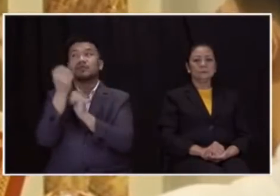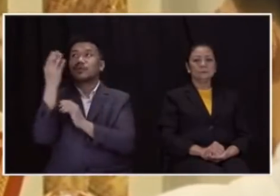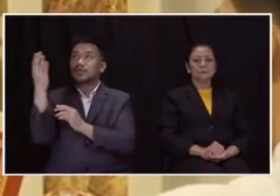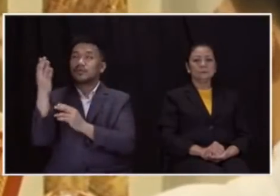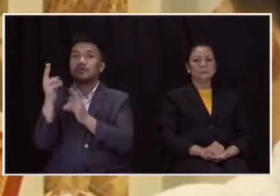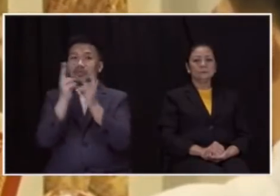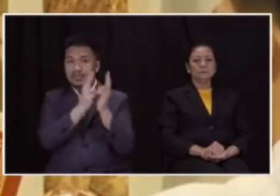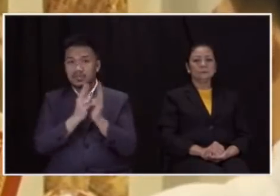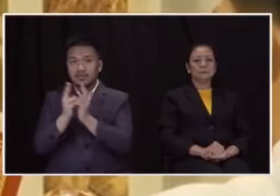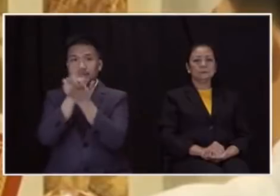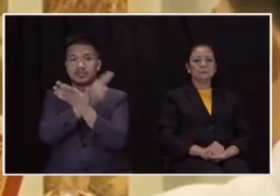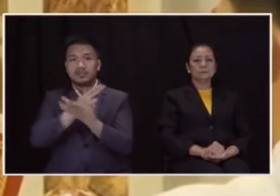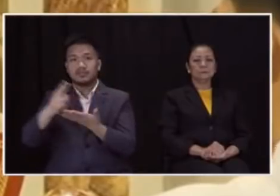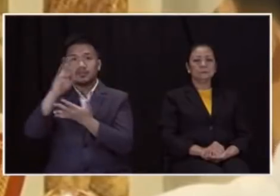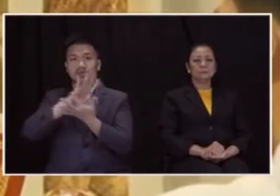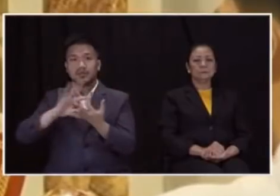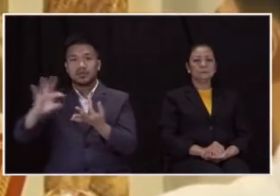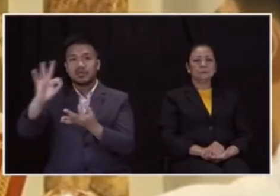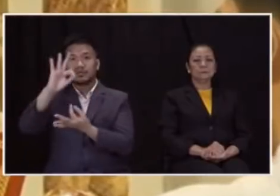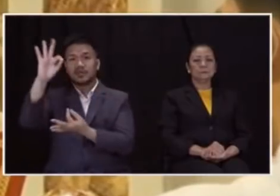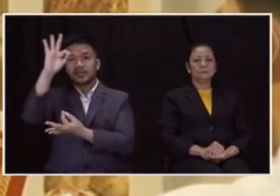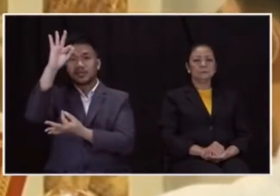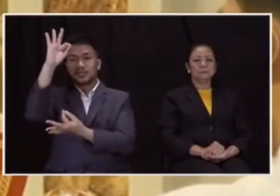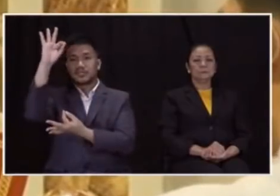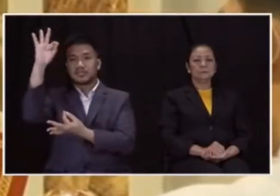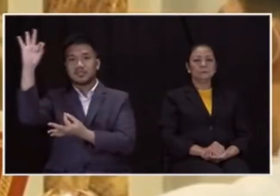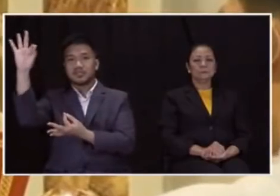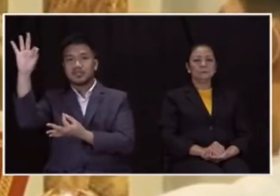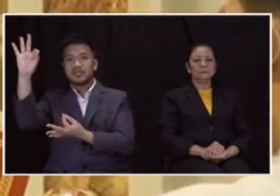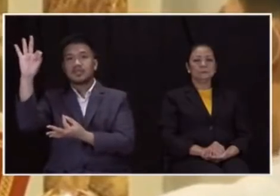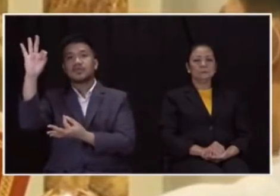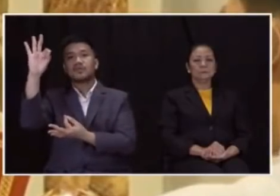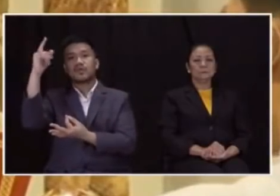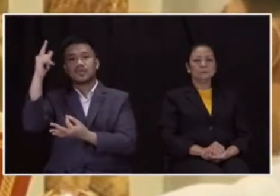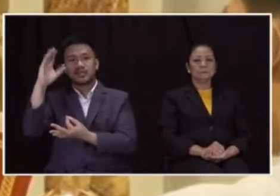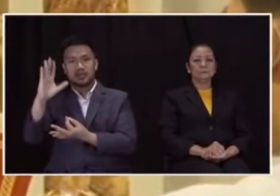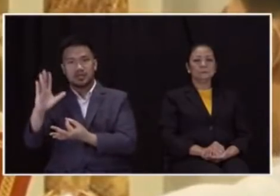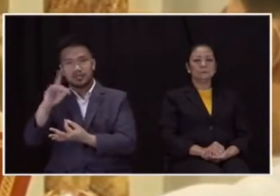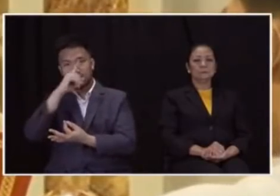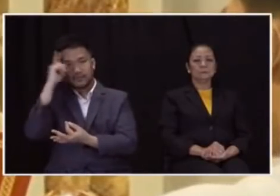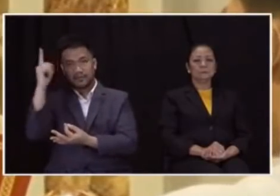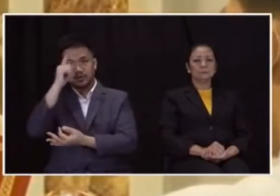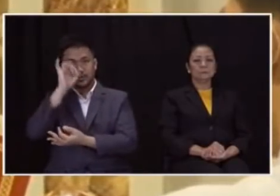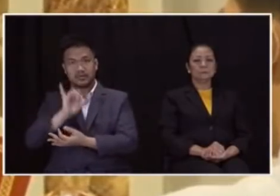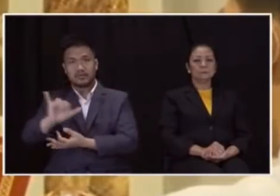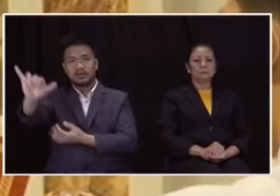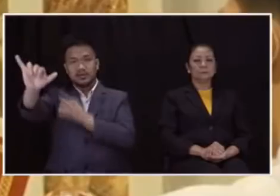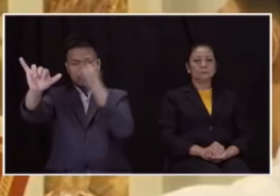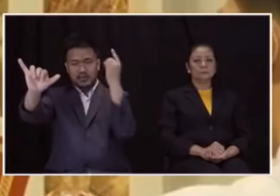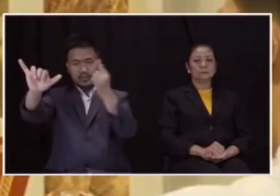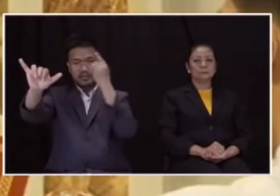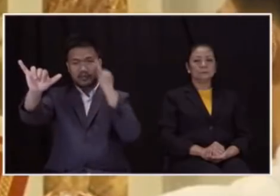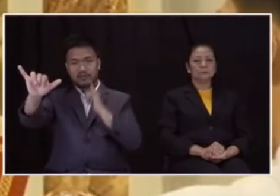you in the unity of the Holy Spirit, one God forever